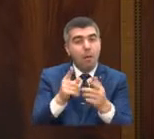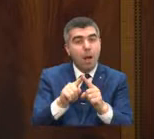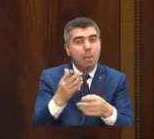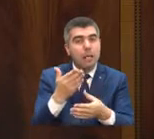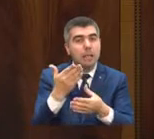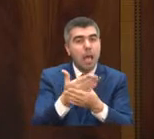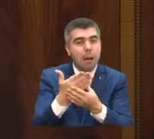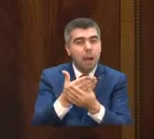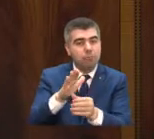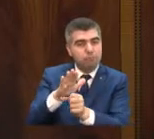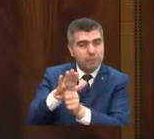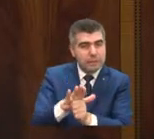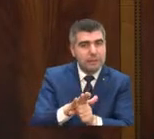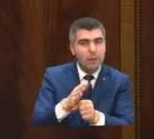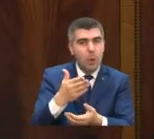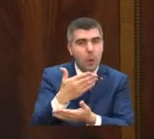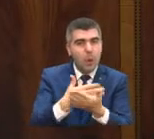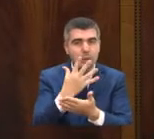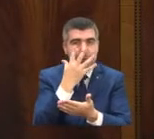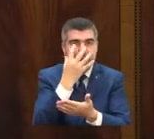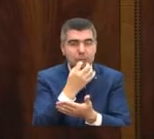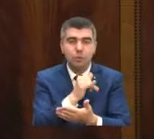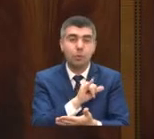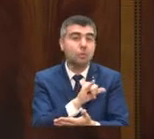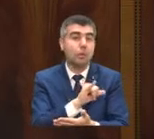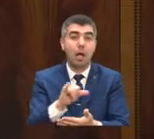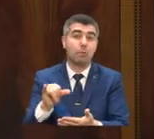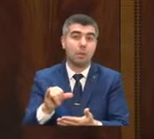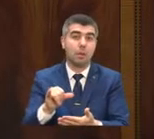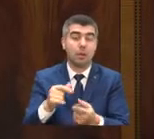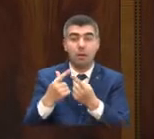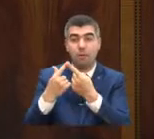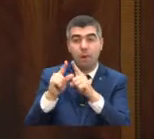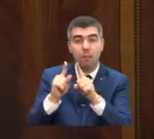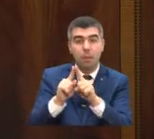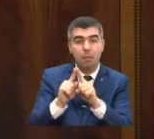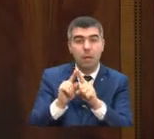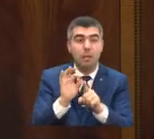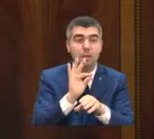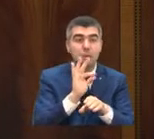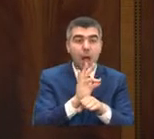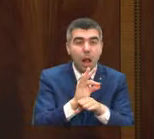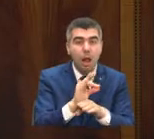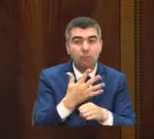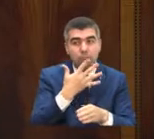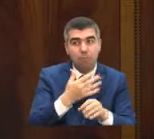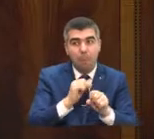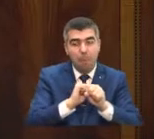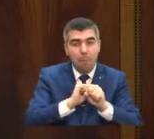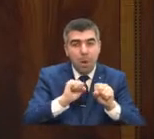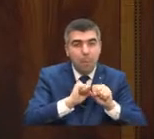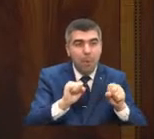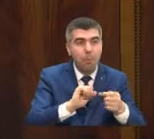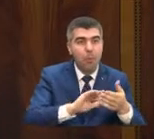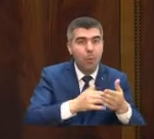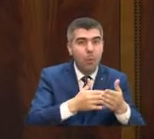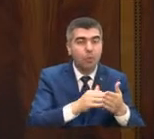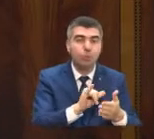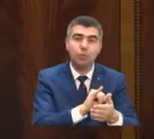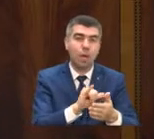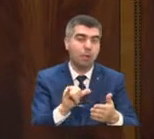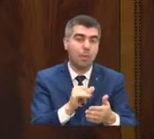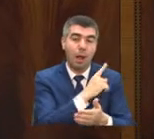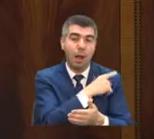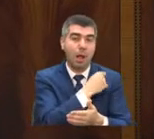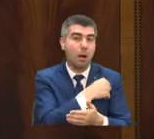الإحباط والكراهية واليأس التي تتحول من خلال العنف والإرهاب إلى حقد ونزوع إلى الإضرار بالغير.